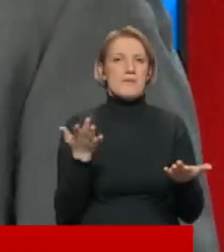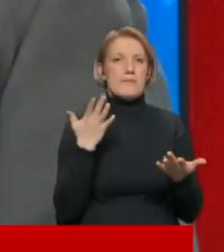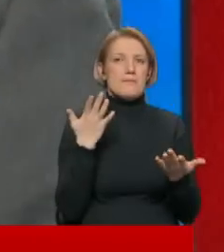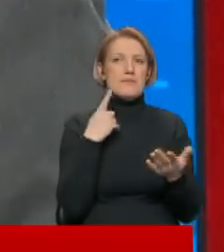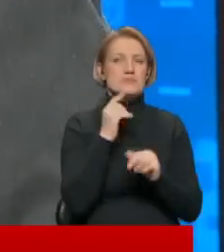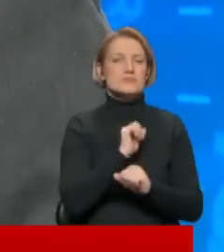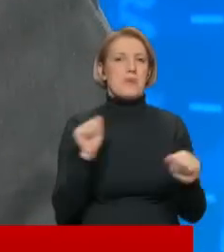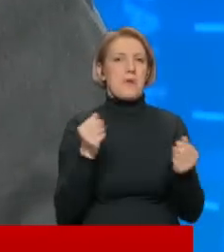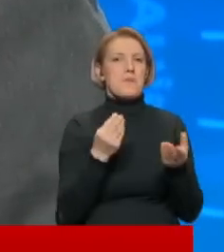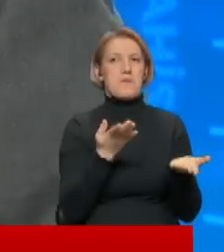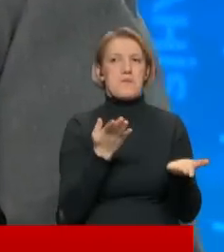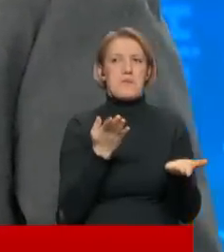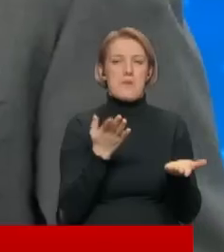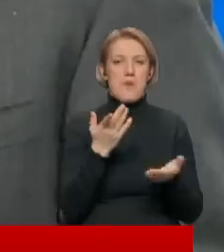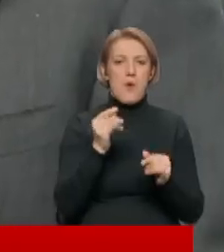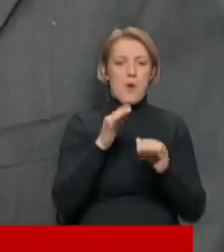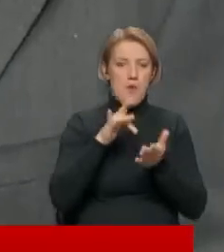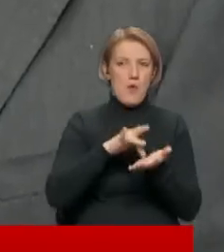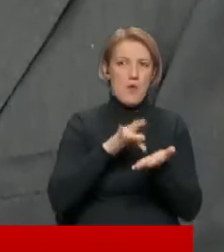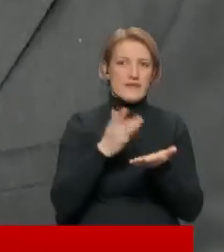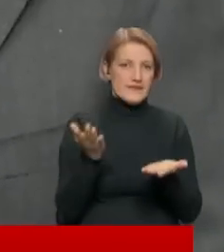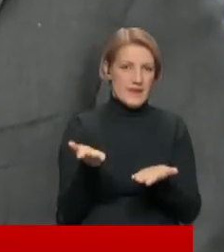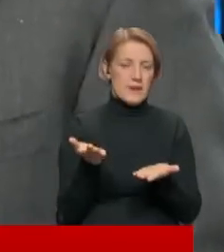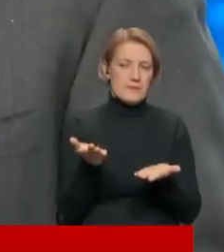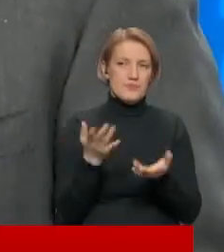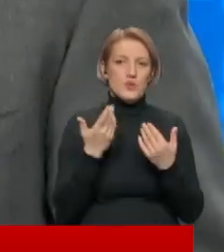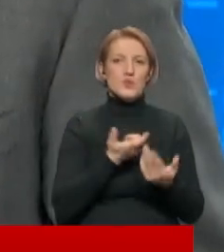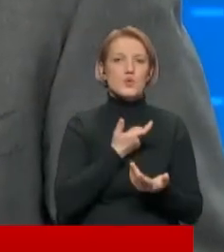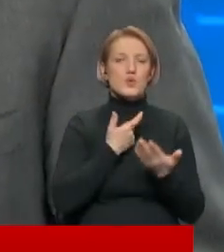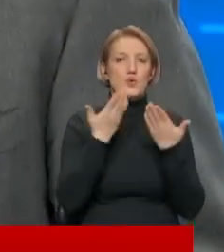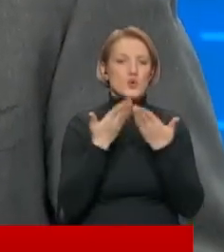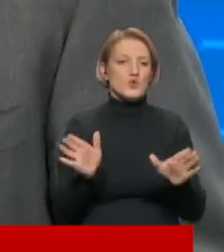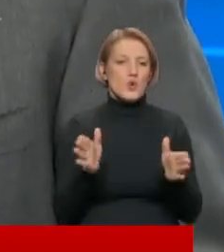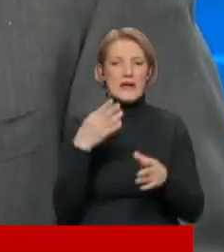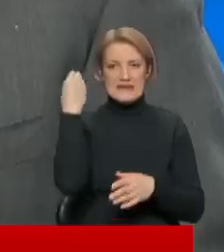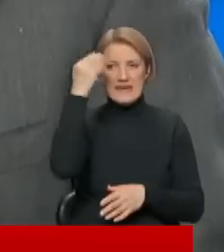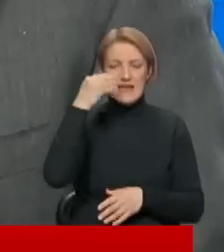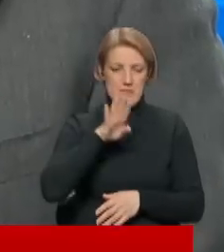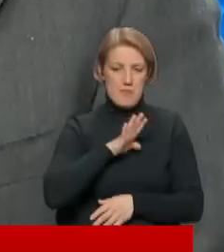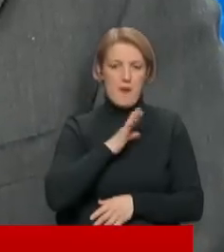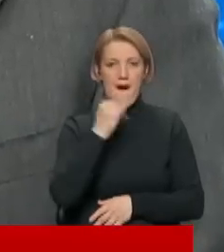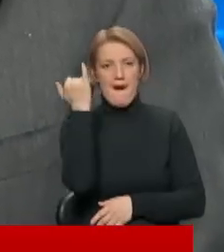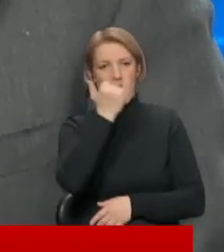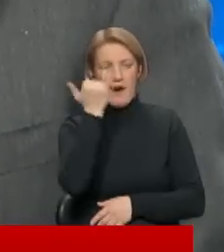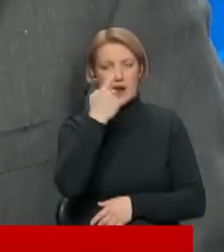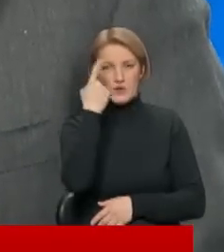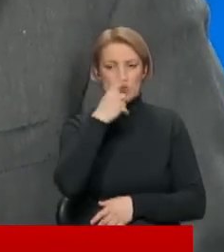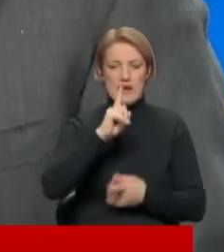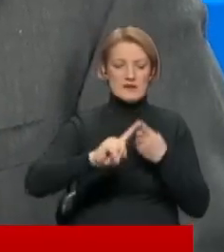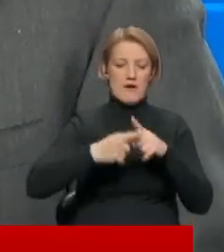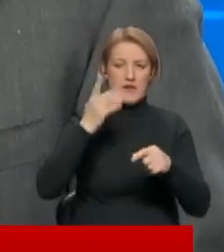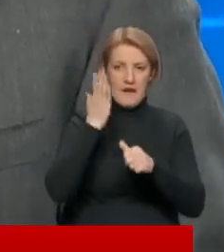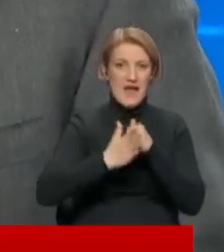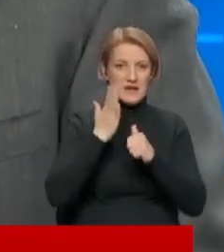ortada büyük bir facia var hukuk çöküntüsü var ne mağduru yani Sayın imamoğlu'nu hakaret Dolayısıyla Siz siyasi yasaklı